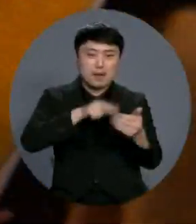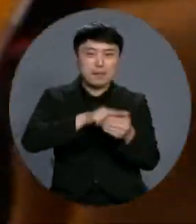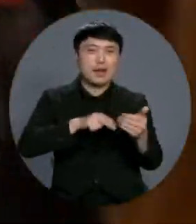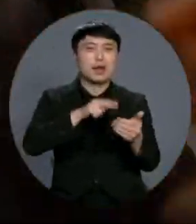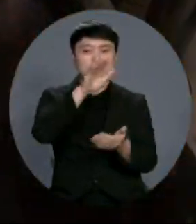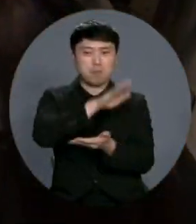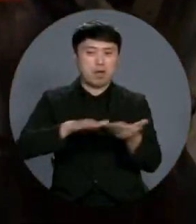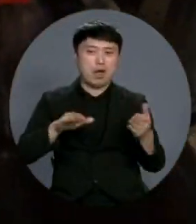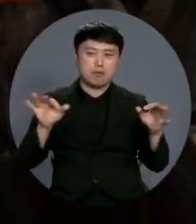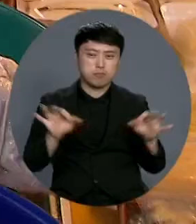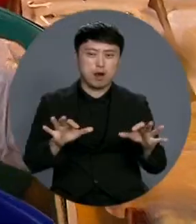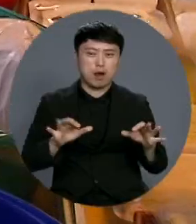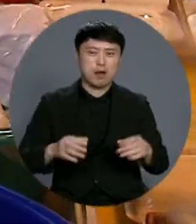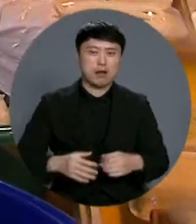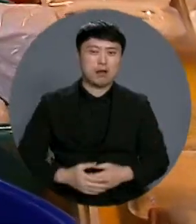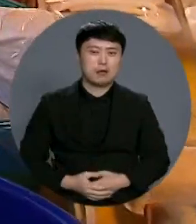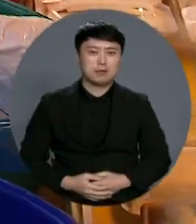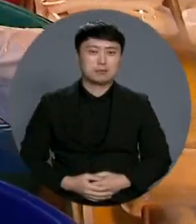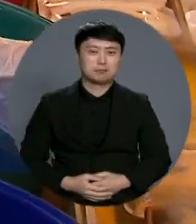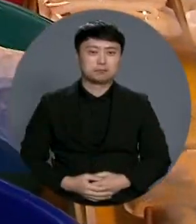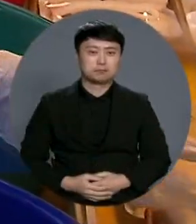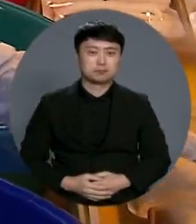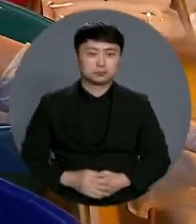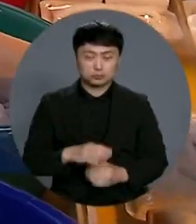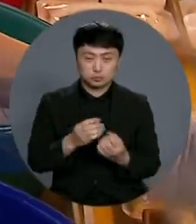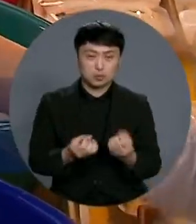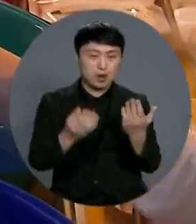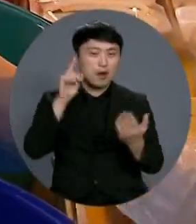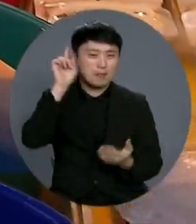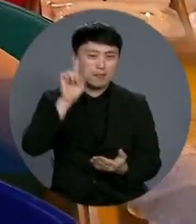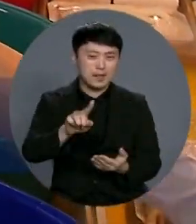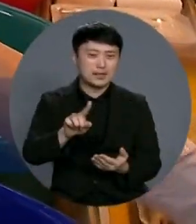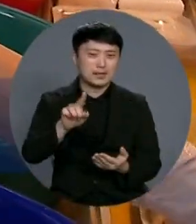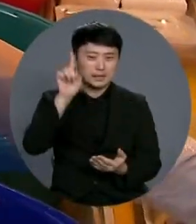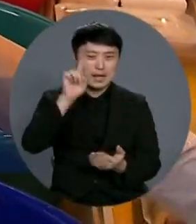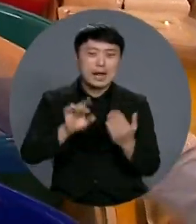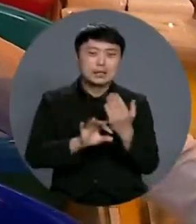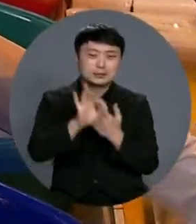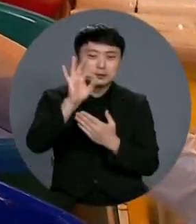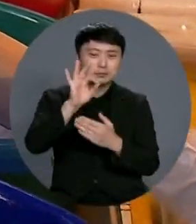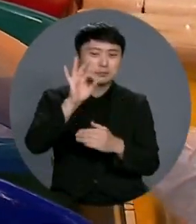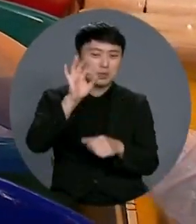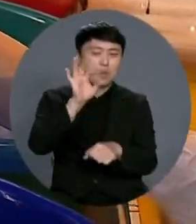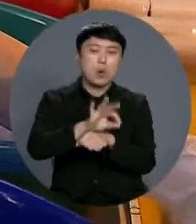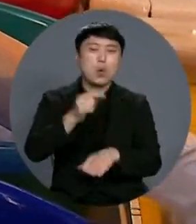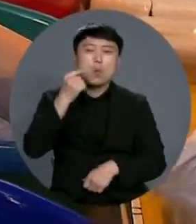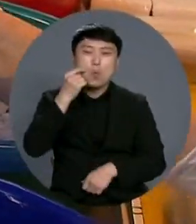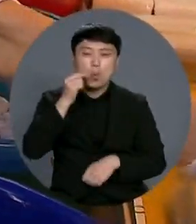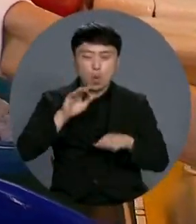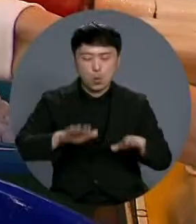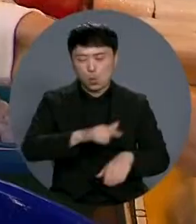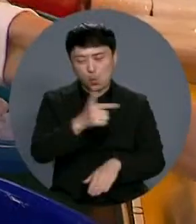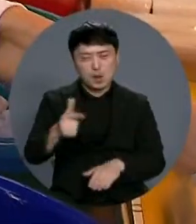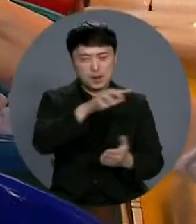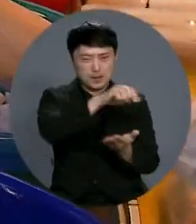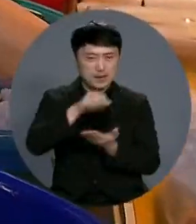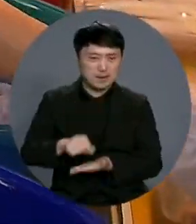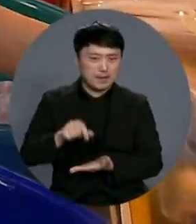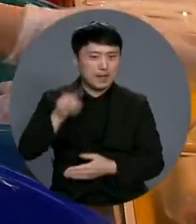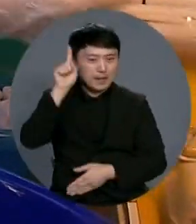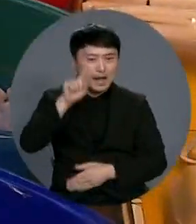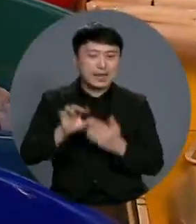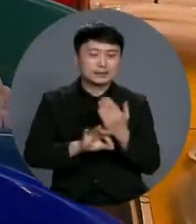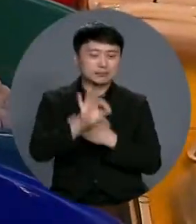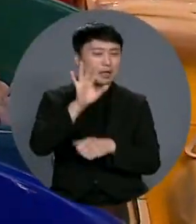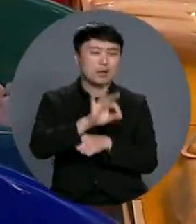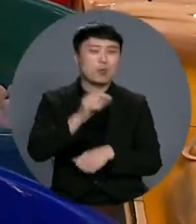동이납니다. 내일이 내일 아침 못 사잖아요. 오늘 저녁 사다 놔야 되거든요. 저기라서 6,000원. 네. 아, 6,000원. 내일